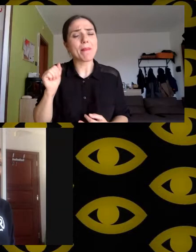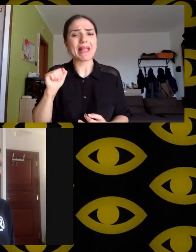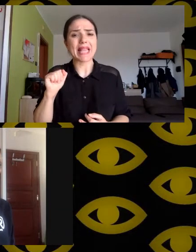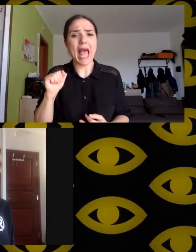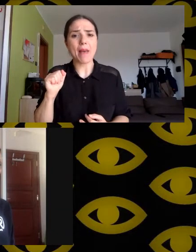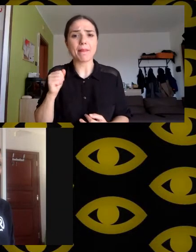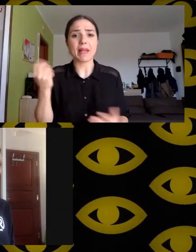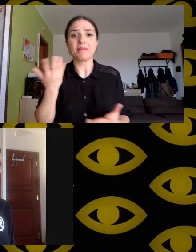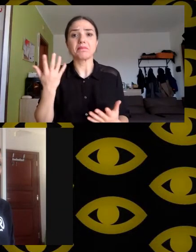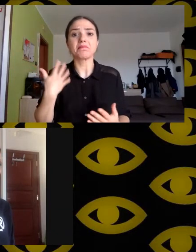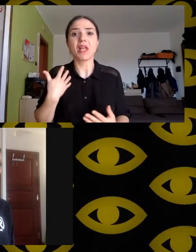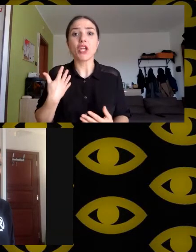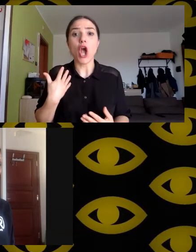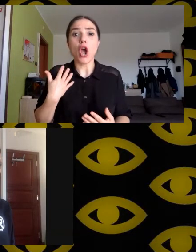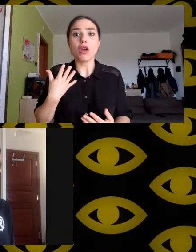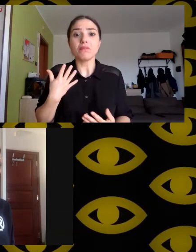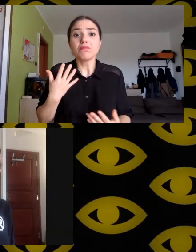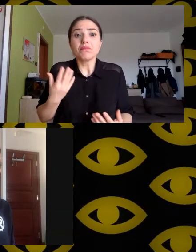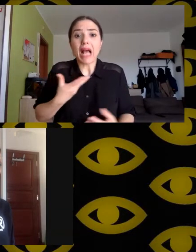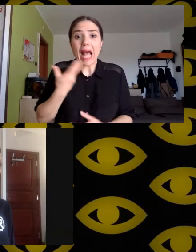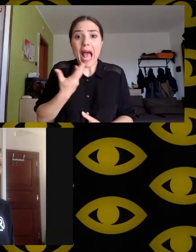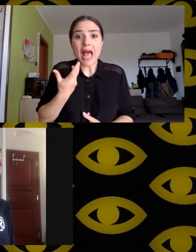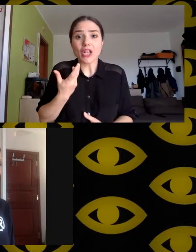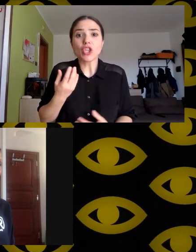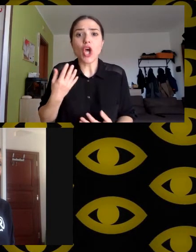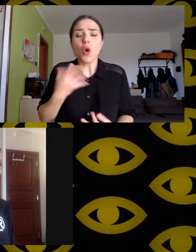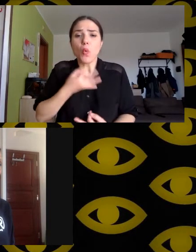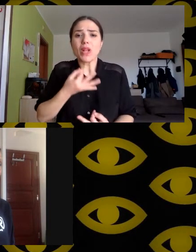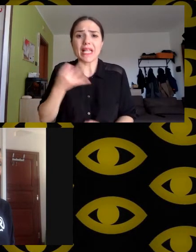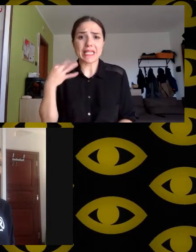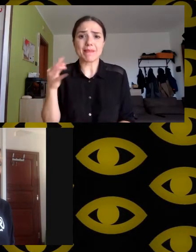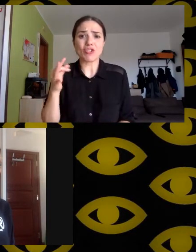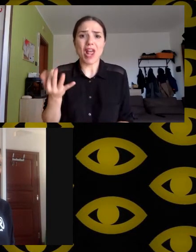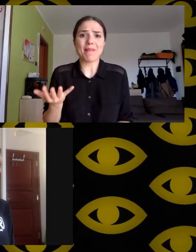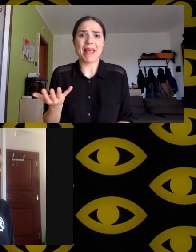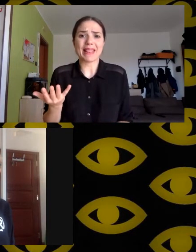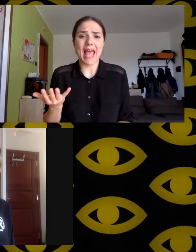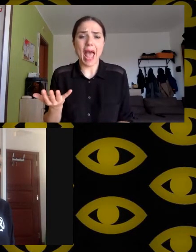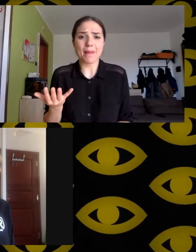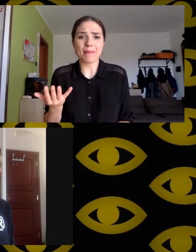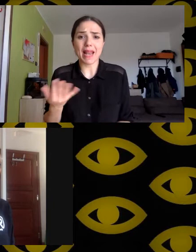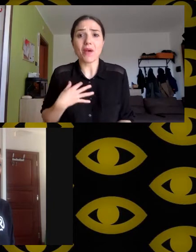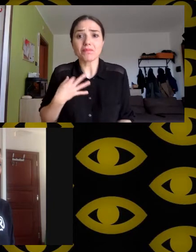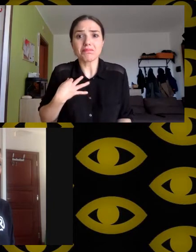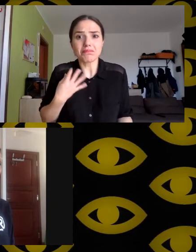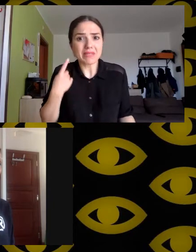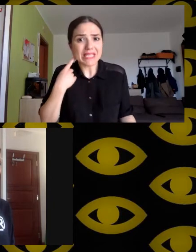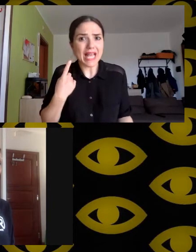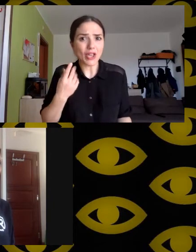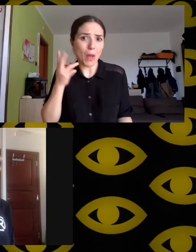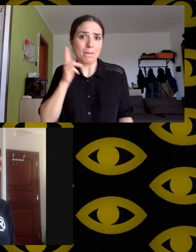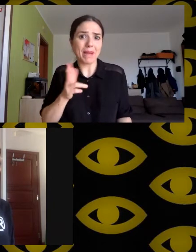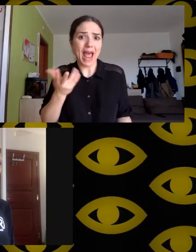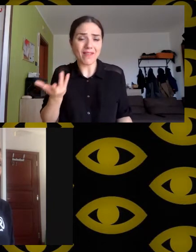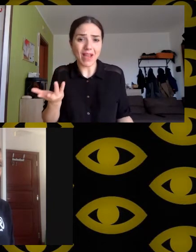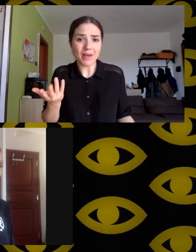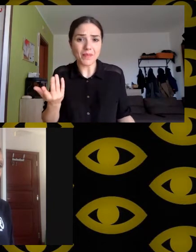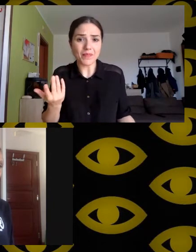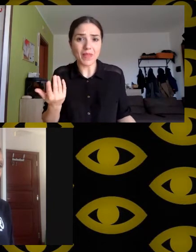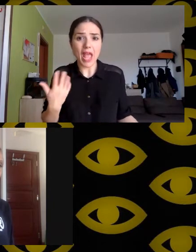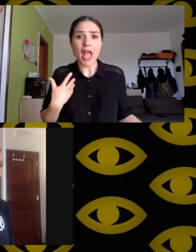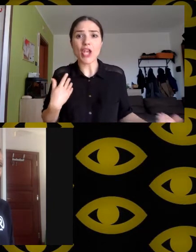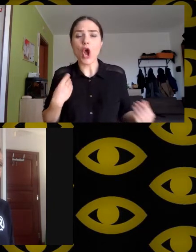nel cantare ho un'abilità speciale, sono brava, cioè nel cantare io mi sento di avere un'abilità speciale, nell'affrontare la vita io sento che è